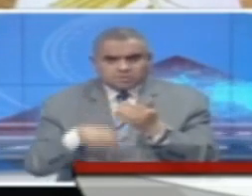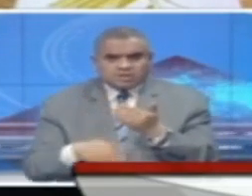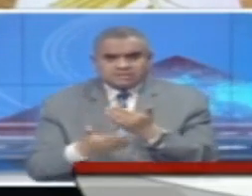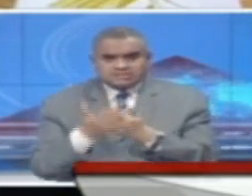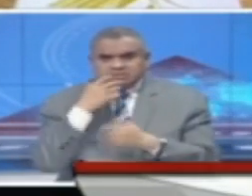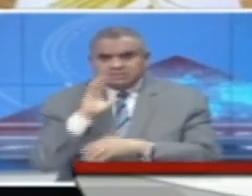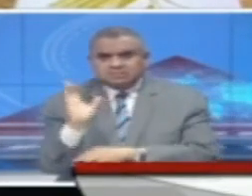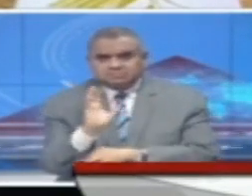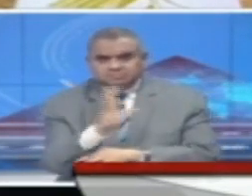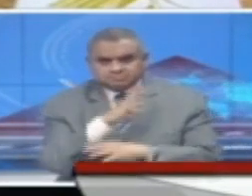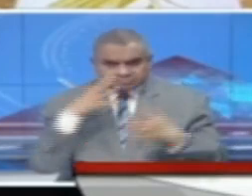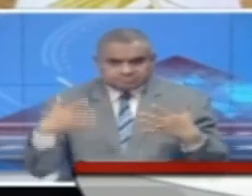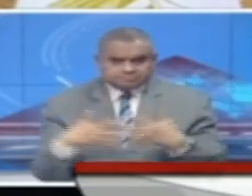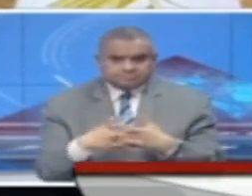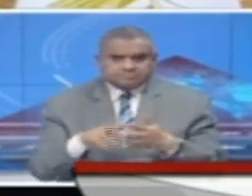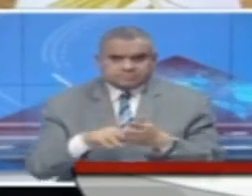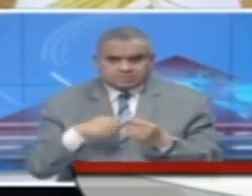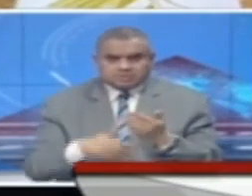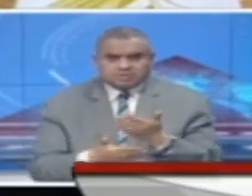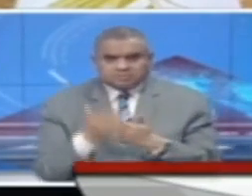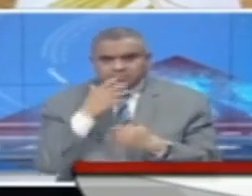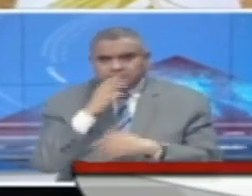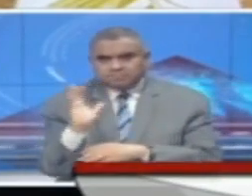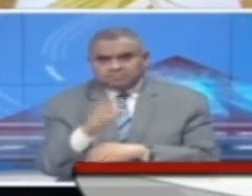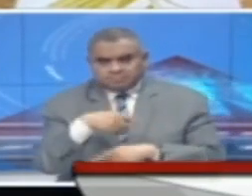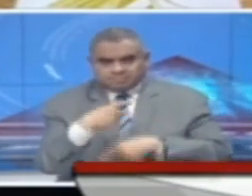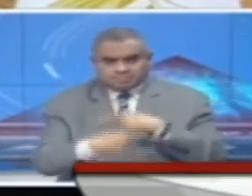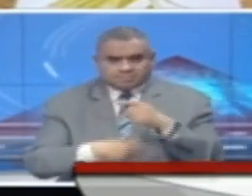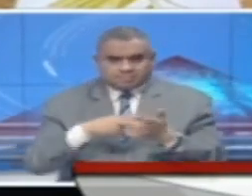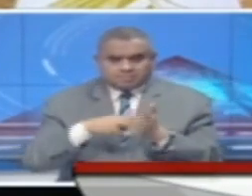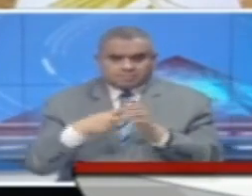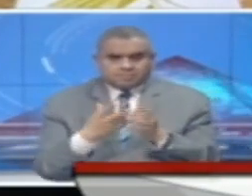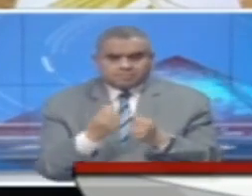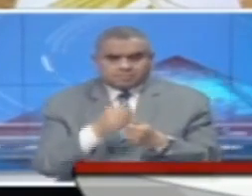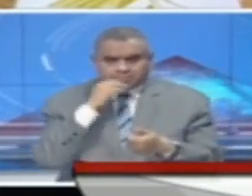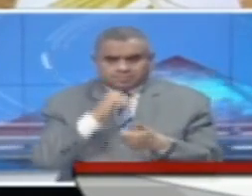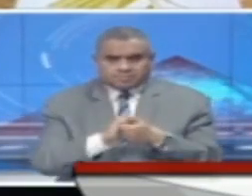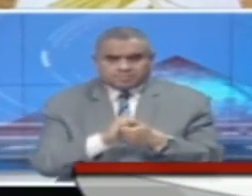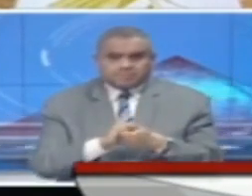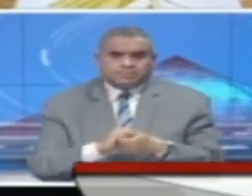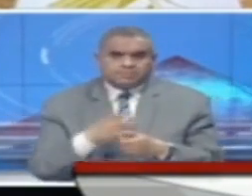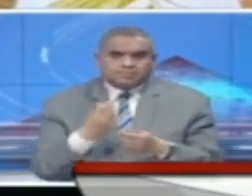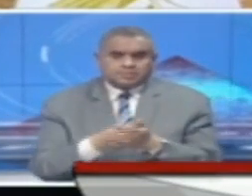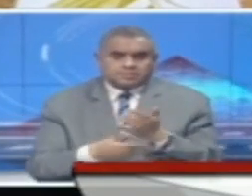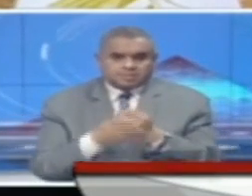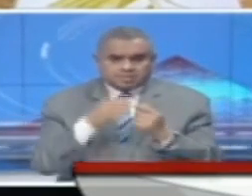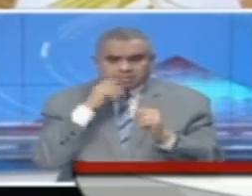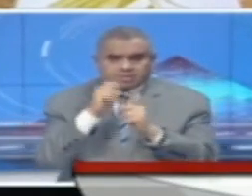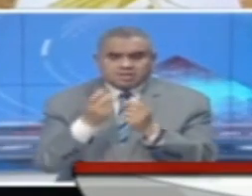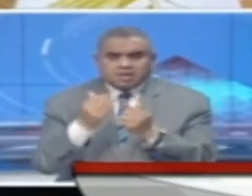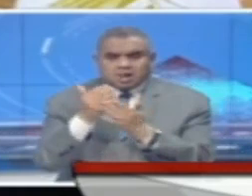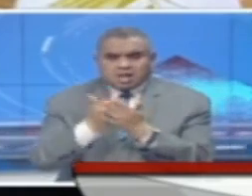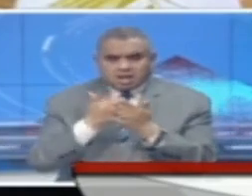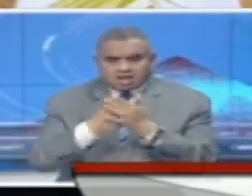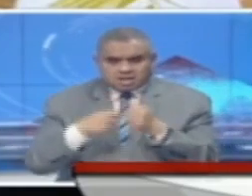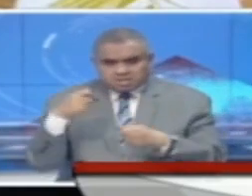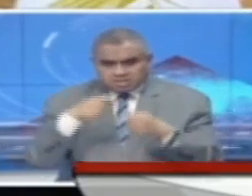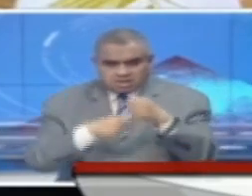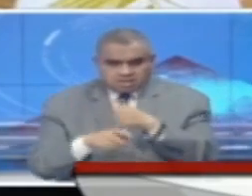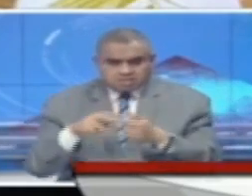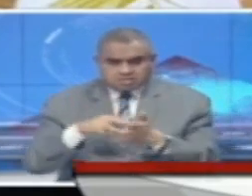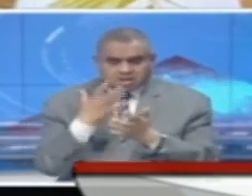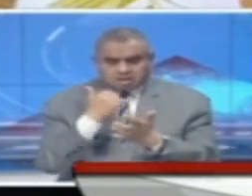الاقتصاد هيجيب الفلوس، الدولار ثابت قدام الجنيه، مع تحسن الاقتصاد يبتدي ينزل الدولار قدام